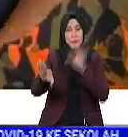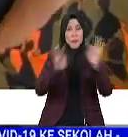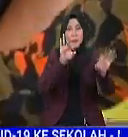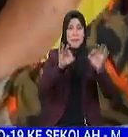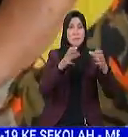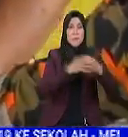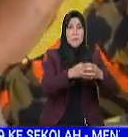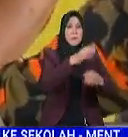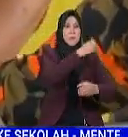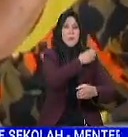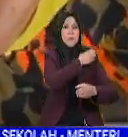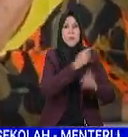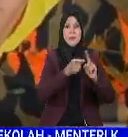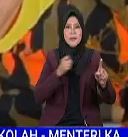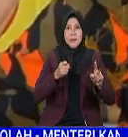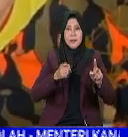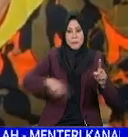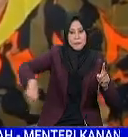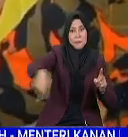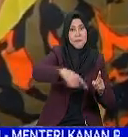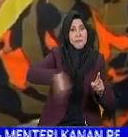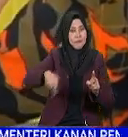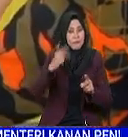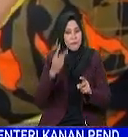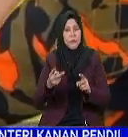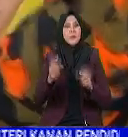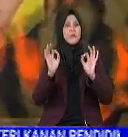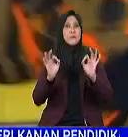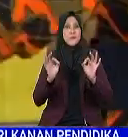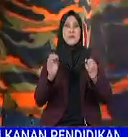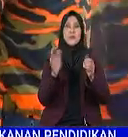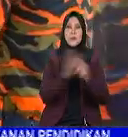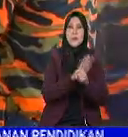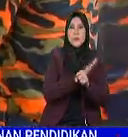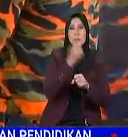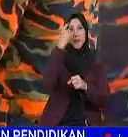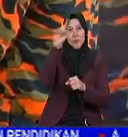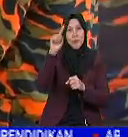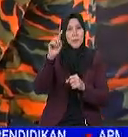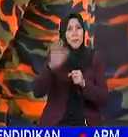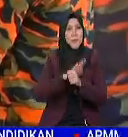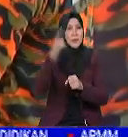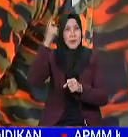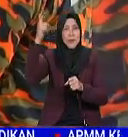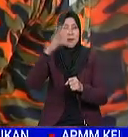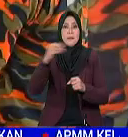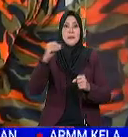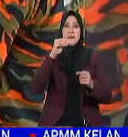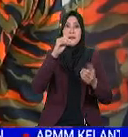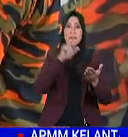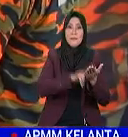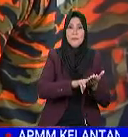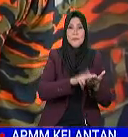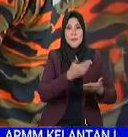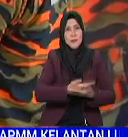pegawai Bomba bantuan daripada kalangan anak tempatan dilihat memenuhi aspirasi masyarakat setempat sekaligus mengiktiraf keupayaan